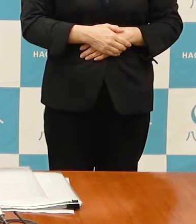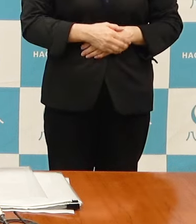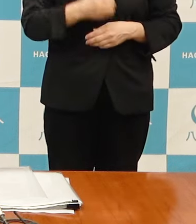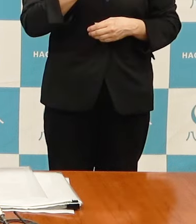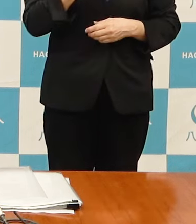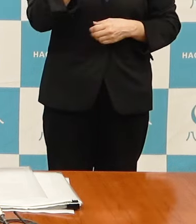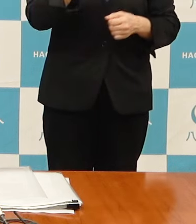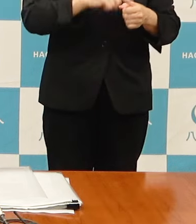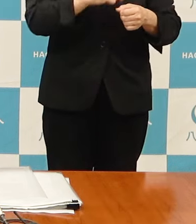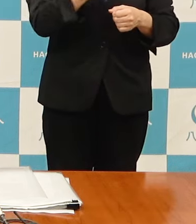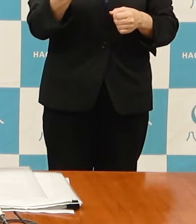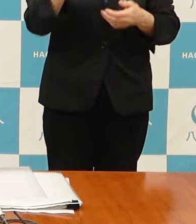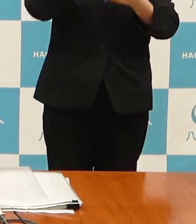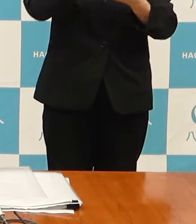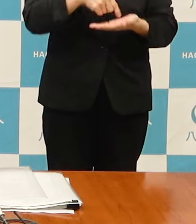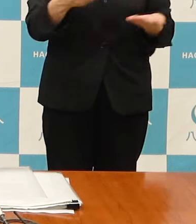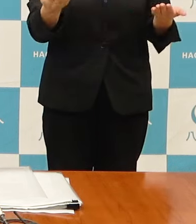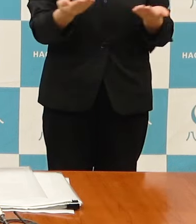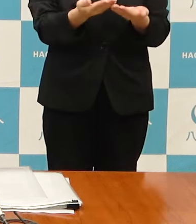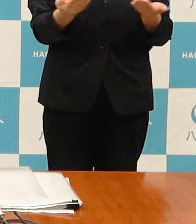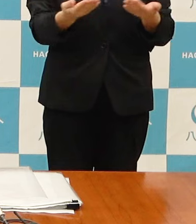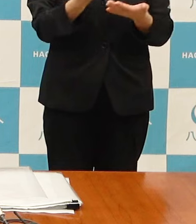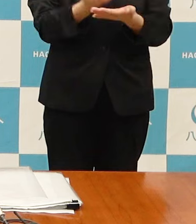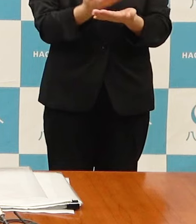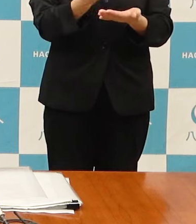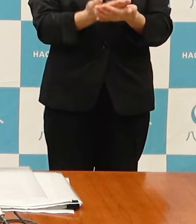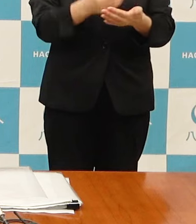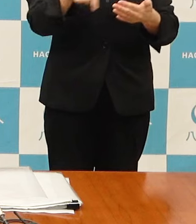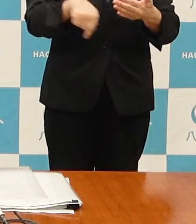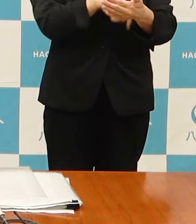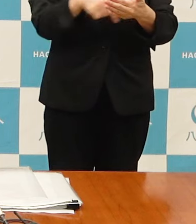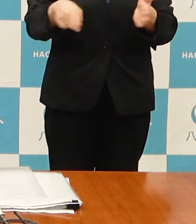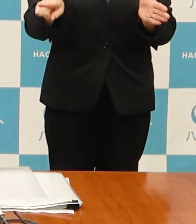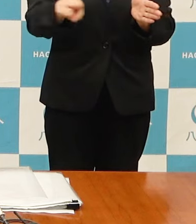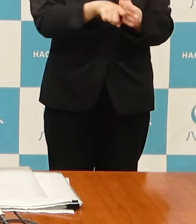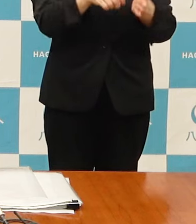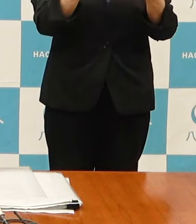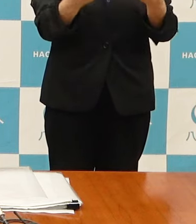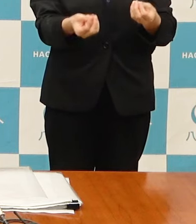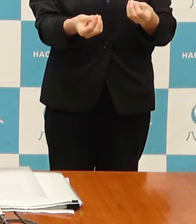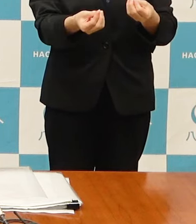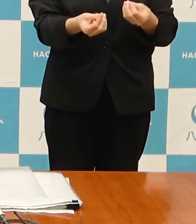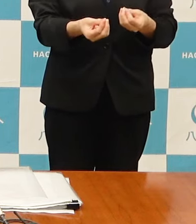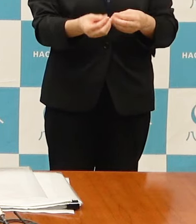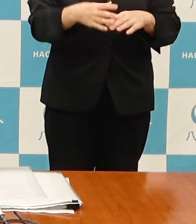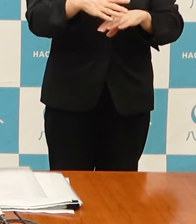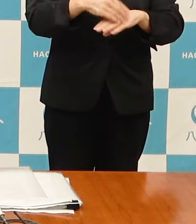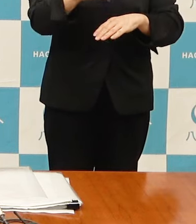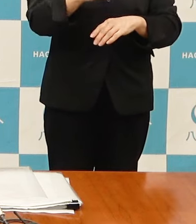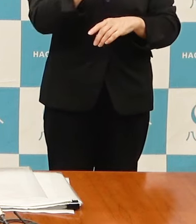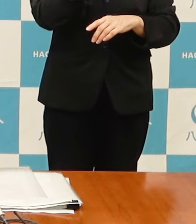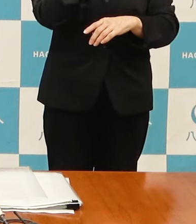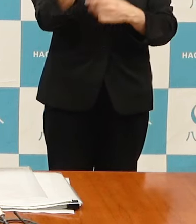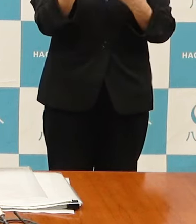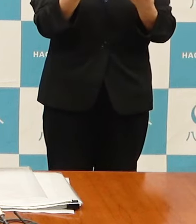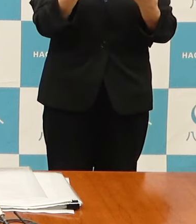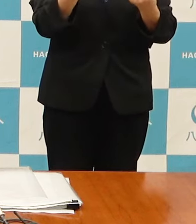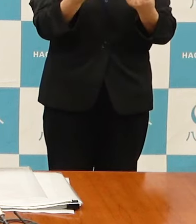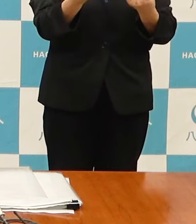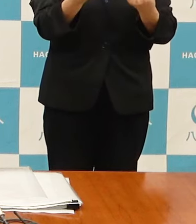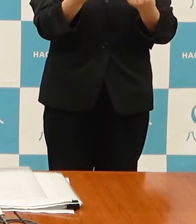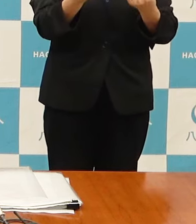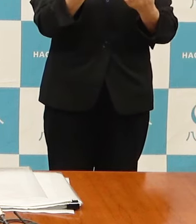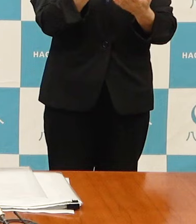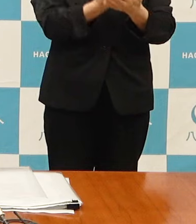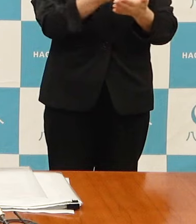年度重点事業要望の概要は以上でありますが、冒頭申し上げました通り、これら